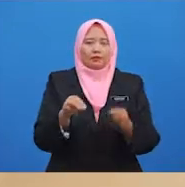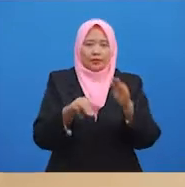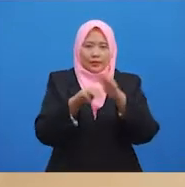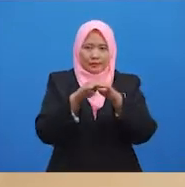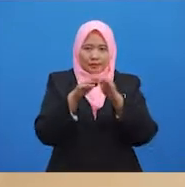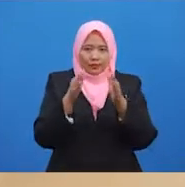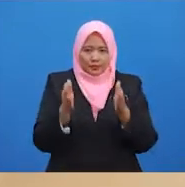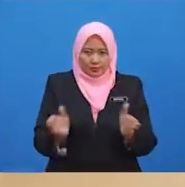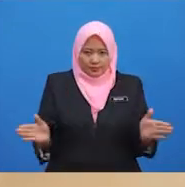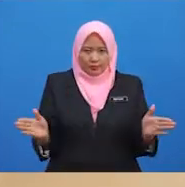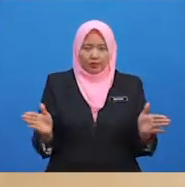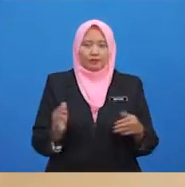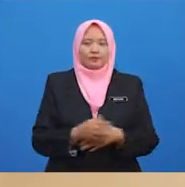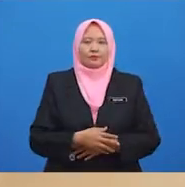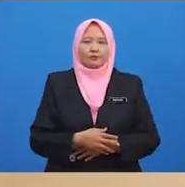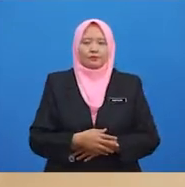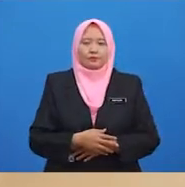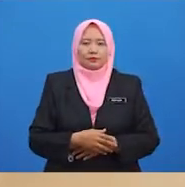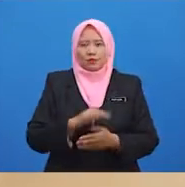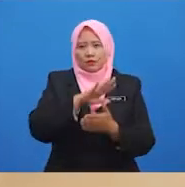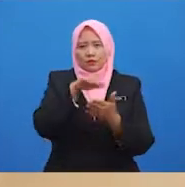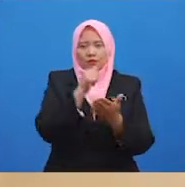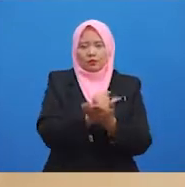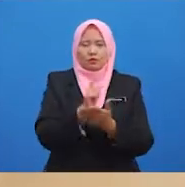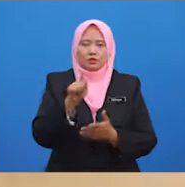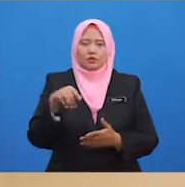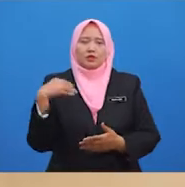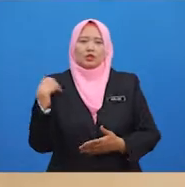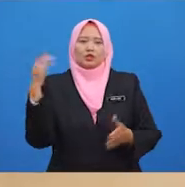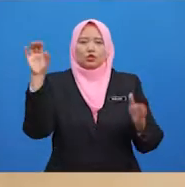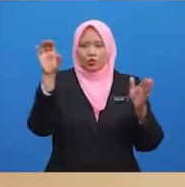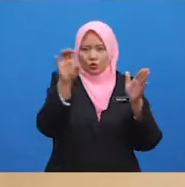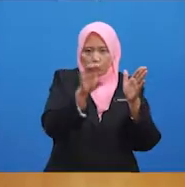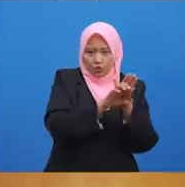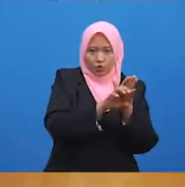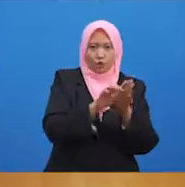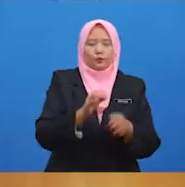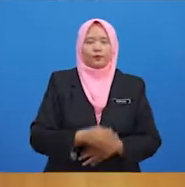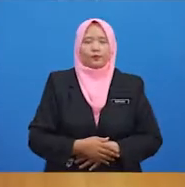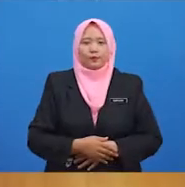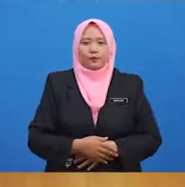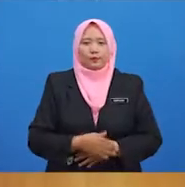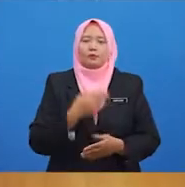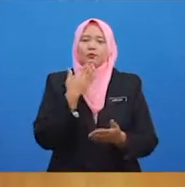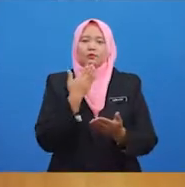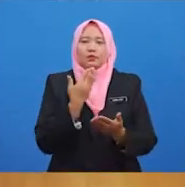Semua kupasan elemen tersebut perlu disertakan dengan contoh yang sesuai. Baiklah, sekarang